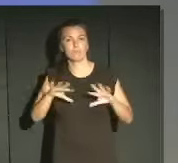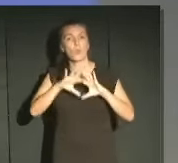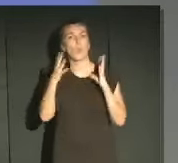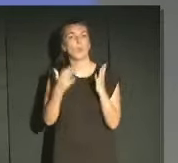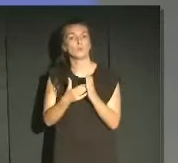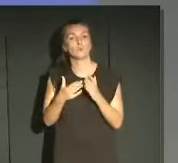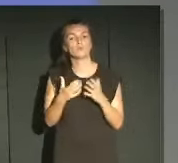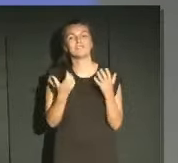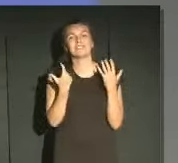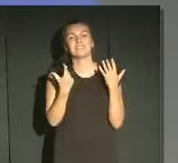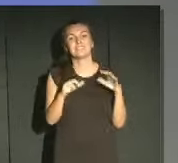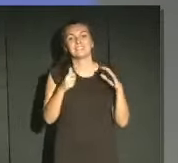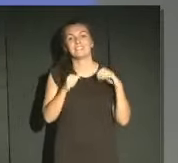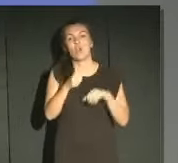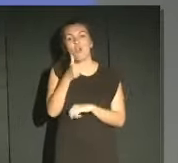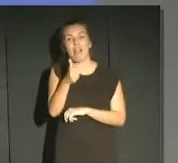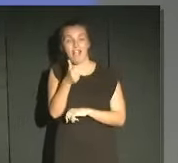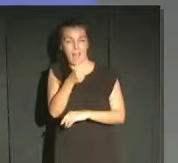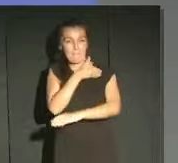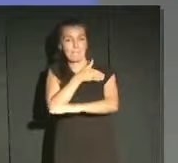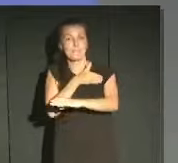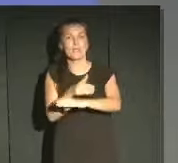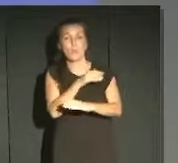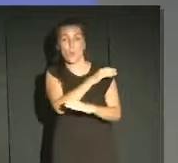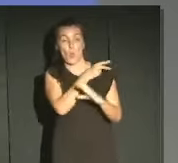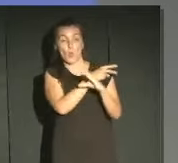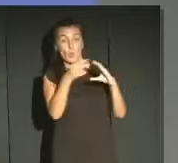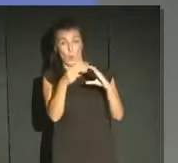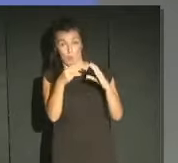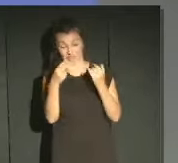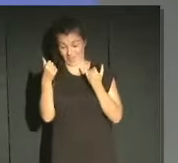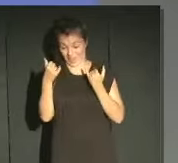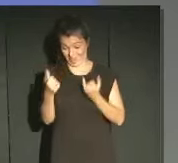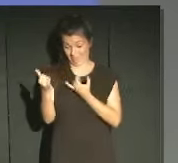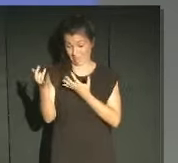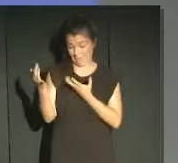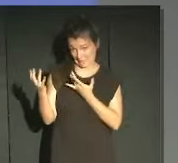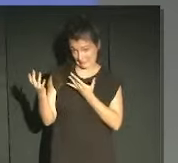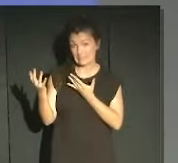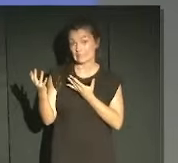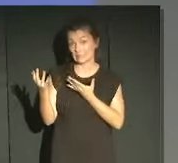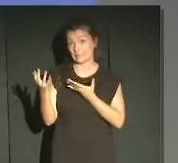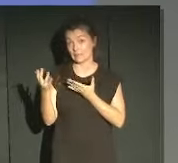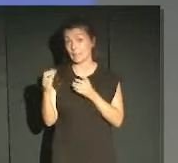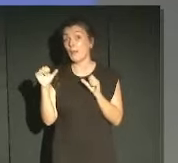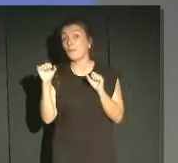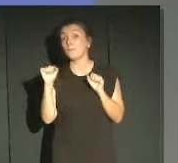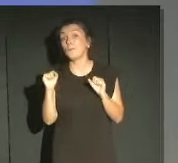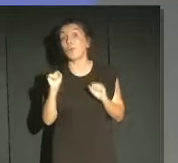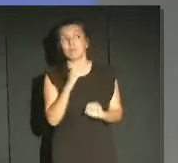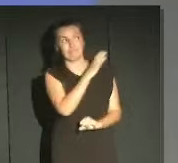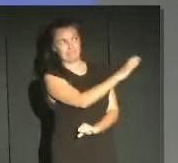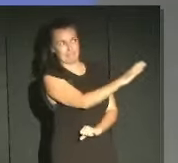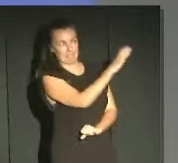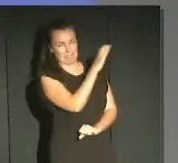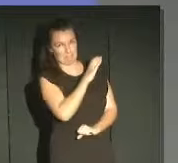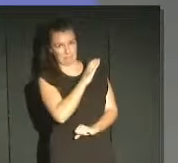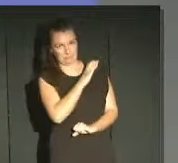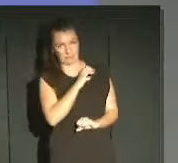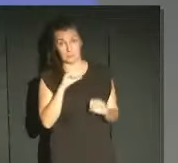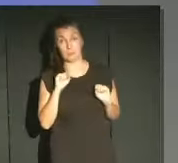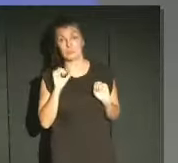d'euros que le territoire martiniquain le pays martiniicais est susceptible de